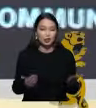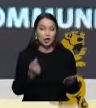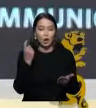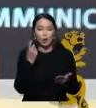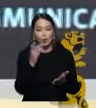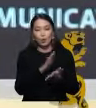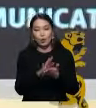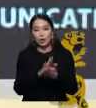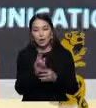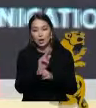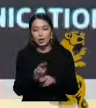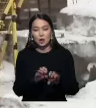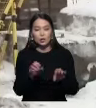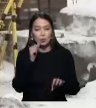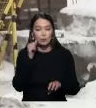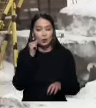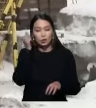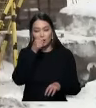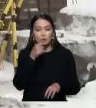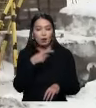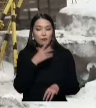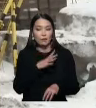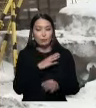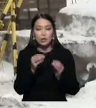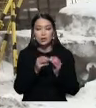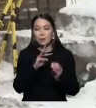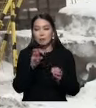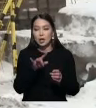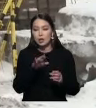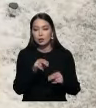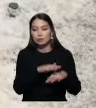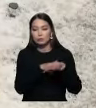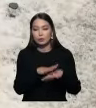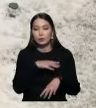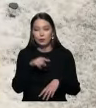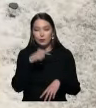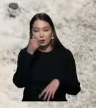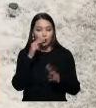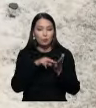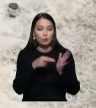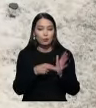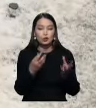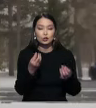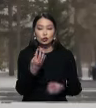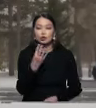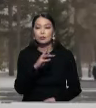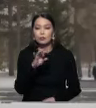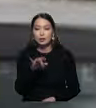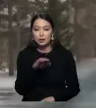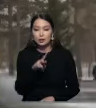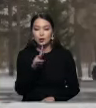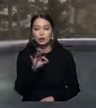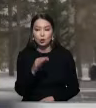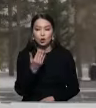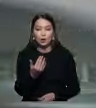ремонт сетей в прошлом году было выделено около 10 миллиардов тенге. В этом году запланировано 4 миллиарда. Однако пользы